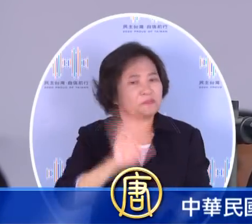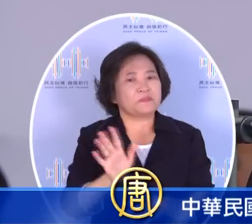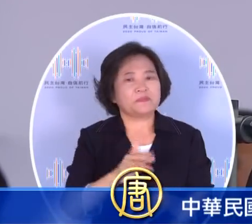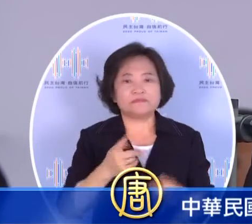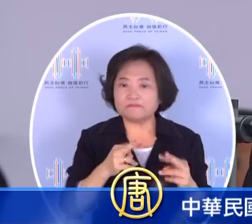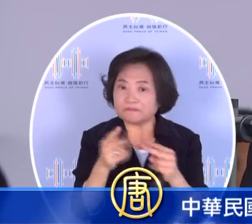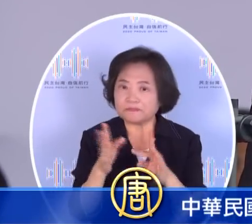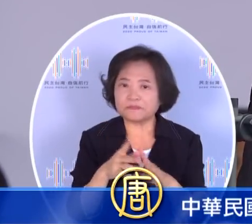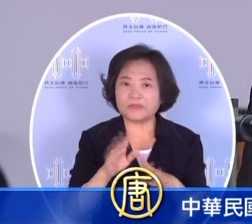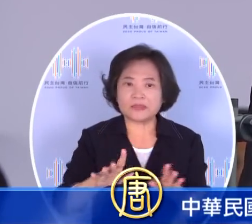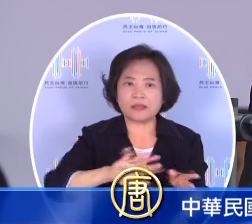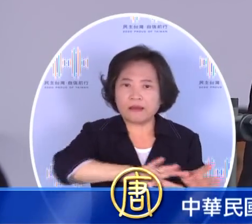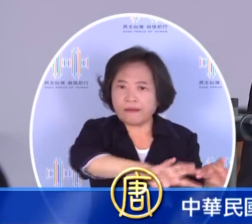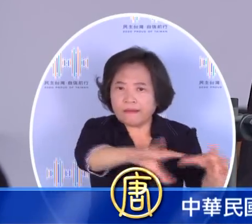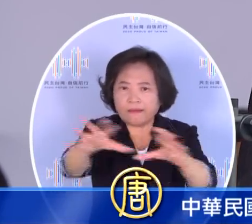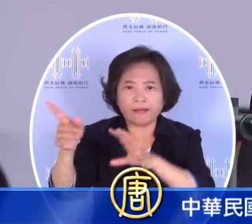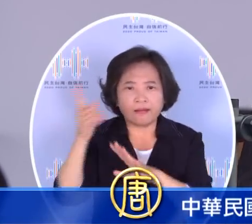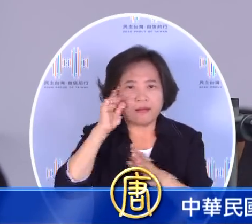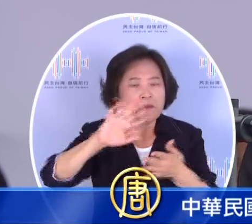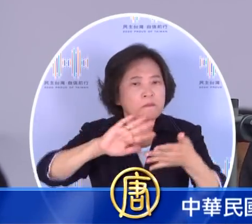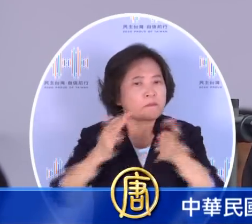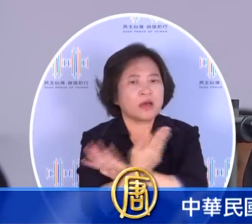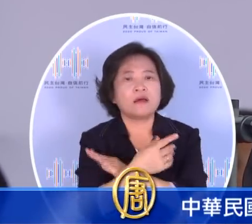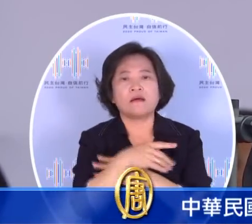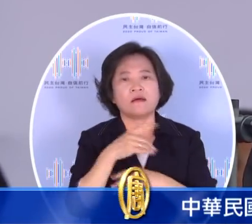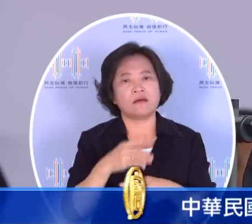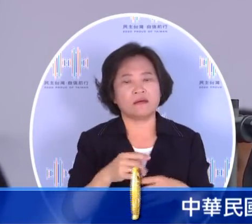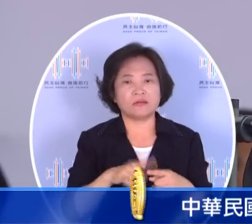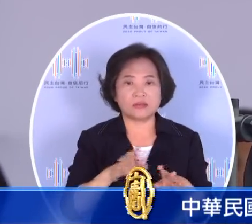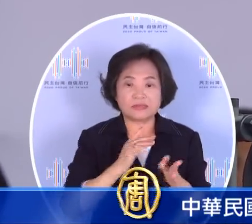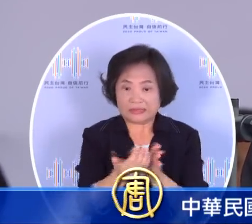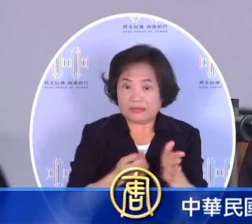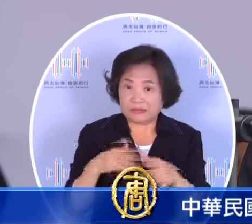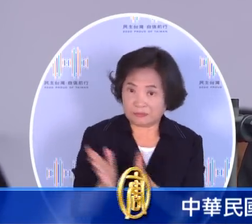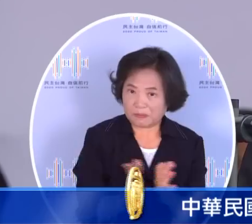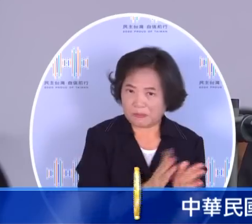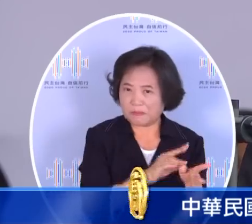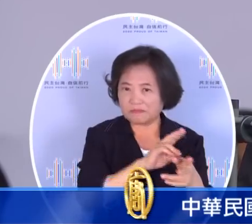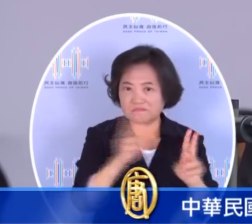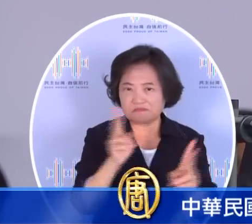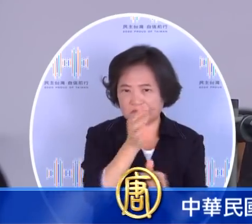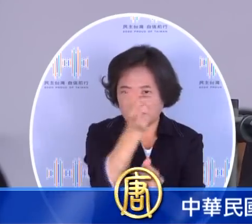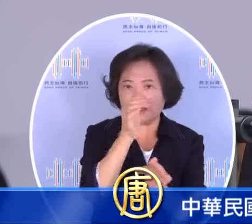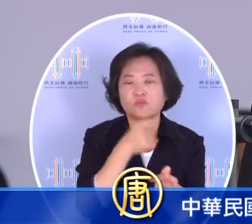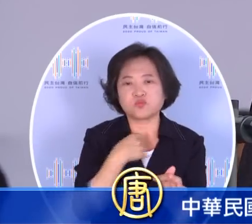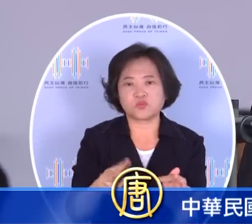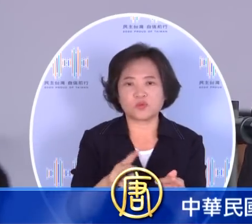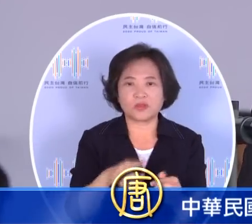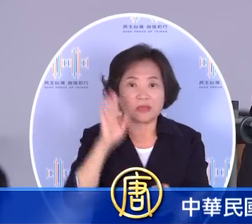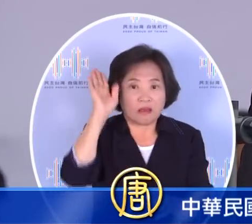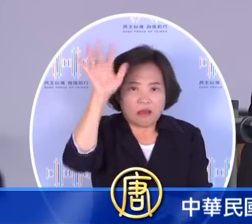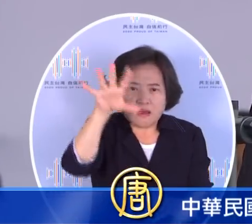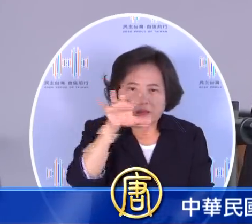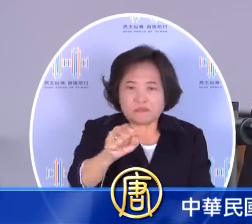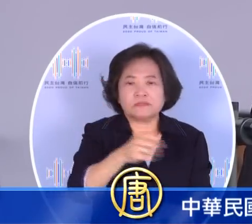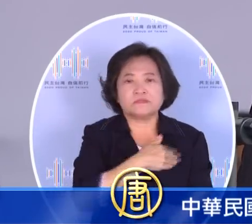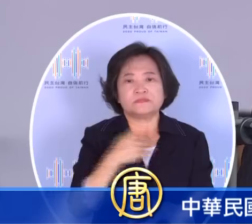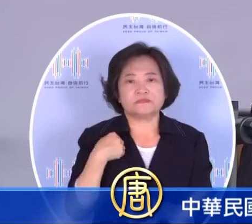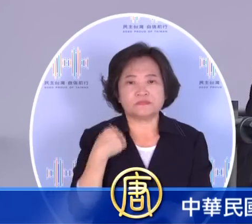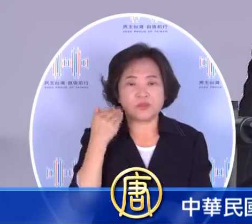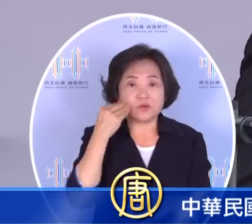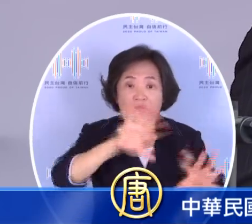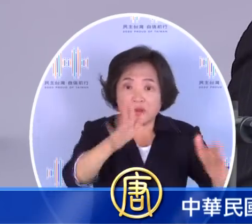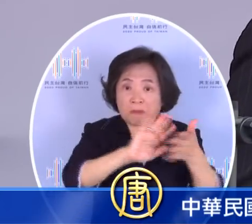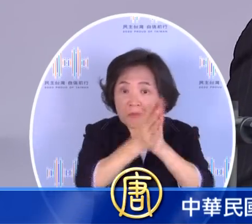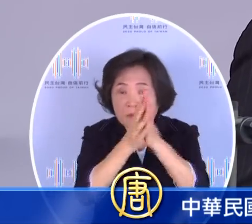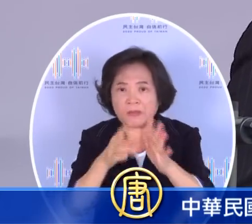势在改变，只有超前部署才能掌握未来，才不会在变局中随波